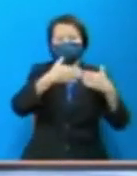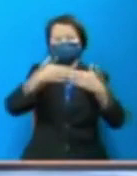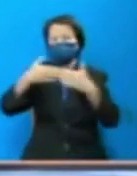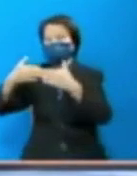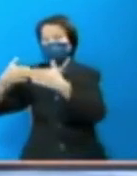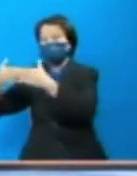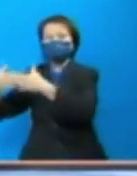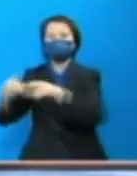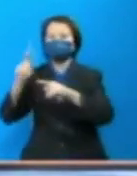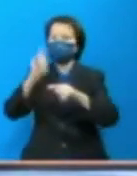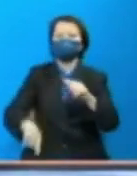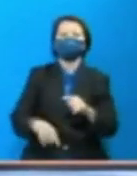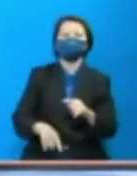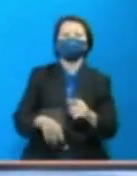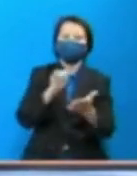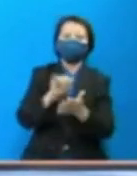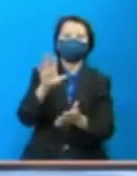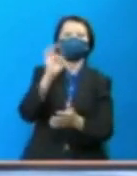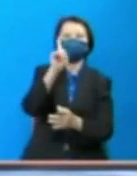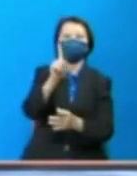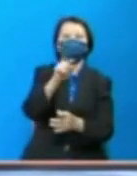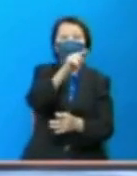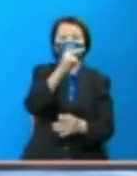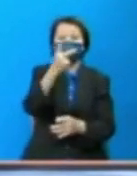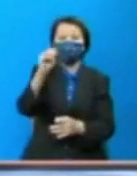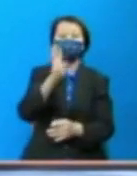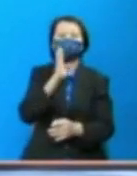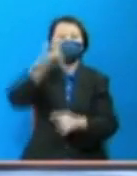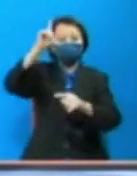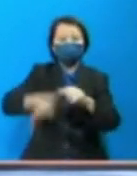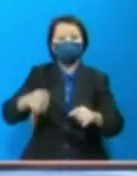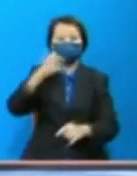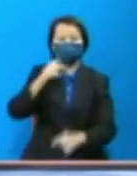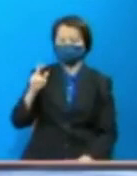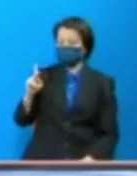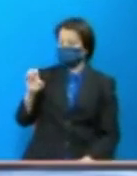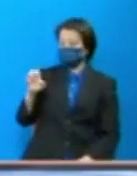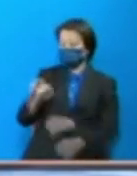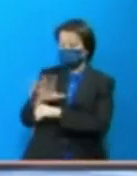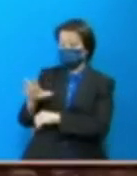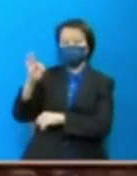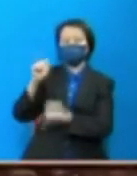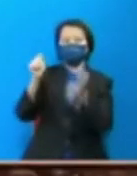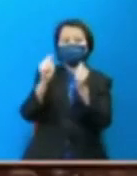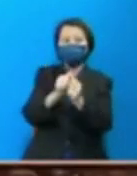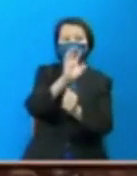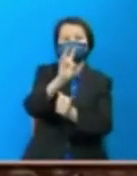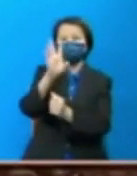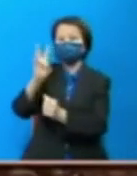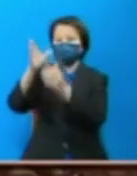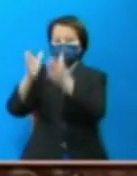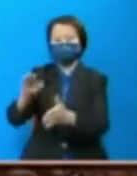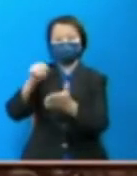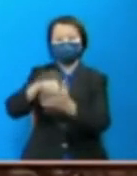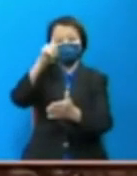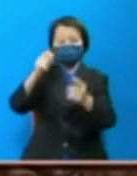itu option yang pertama disebut tak boleh sebab kalau dalam QS biasa dengan 77 orang